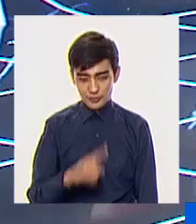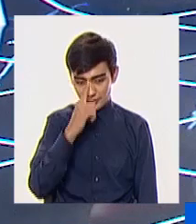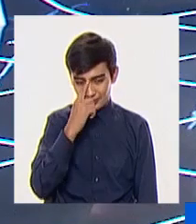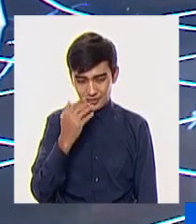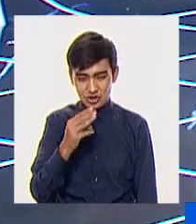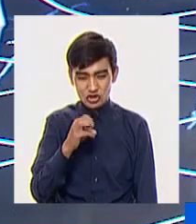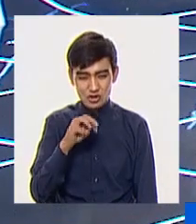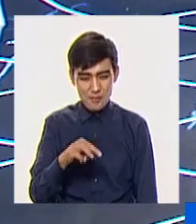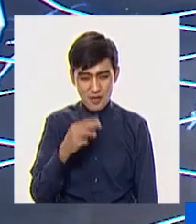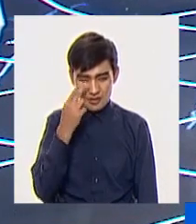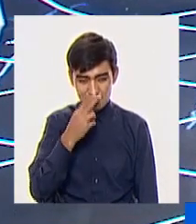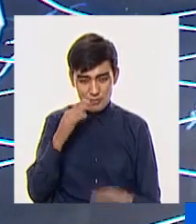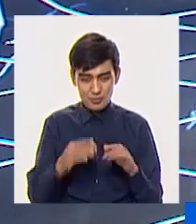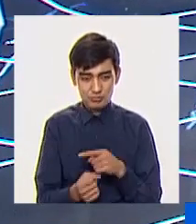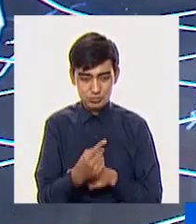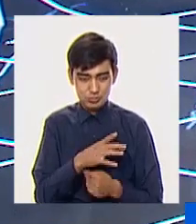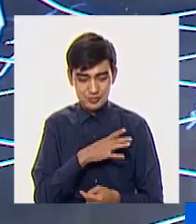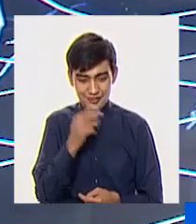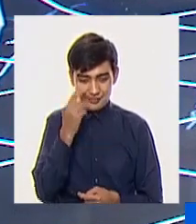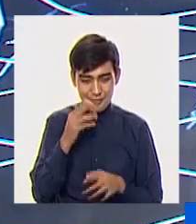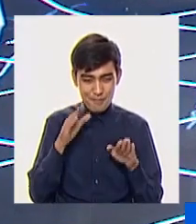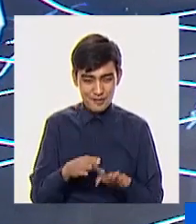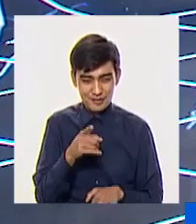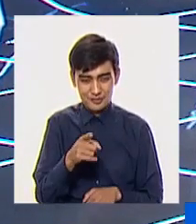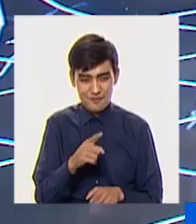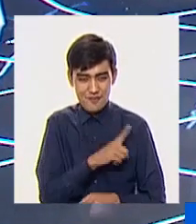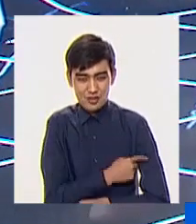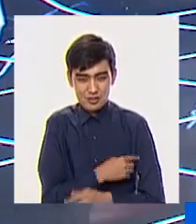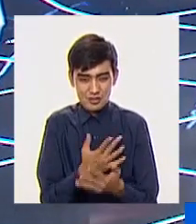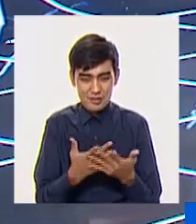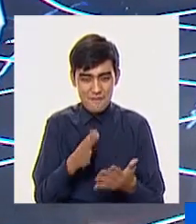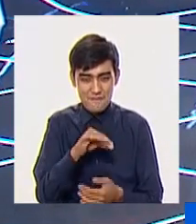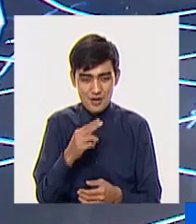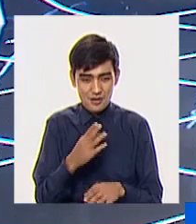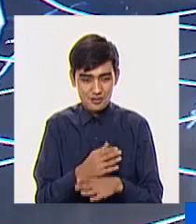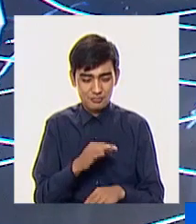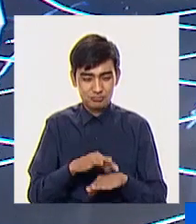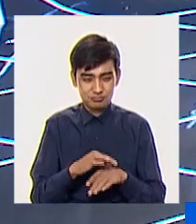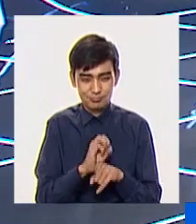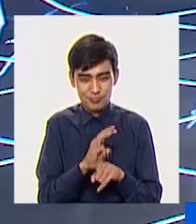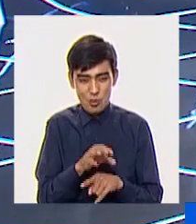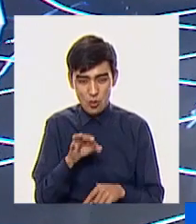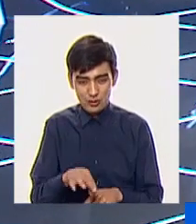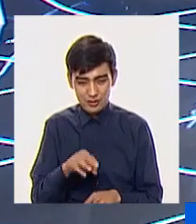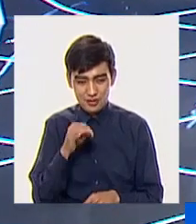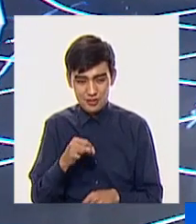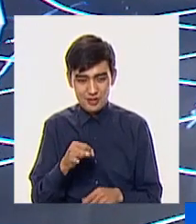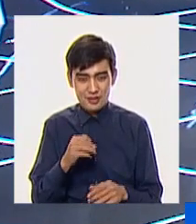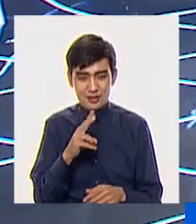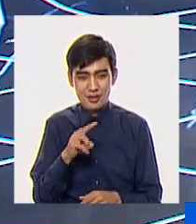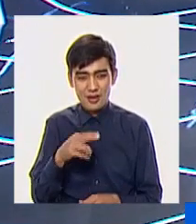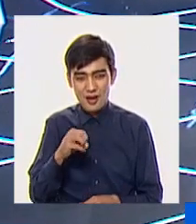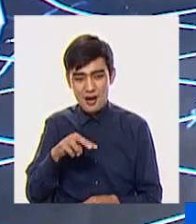Индийский штамм в столице. Врачи предполагают, что в Нур-Султане циркулирует разновидность коронавируса, которая широко известна в мире как дельта